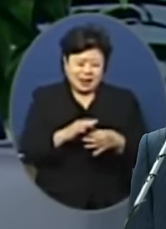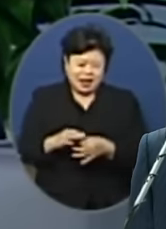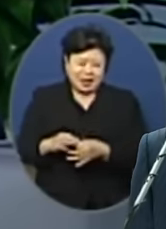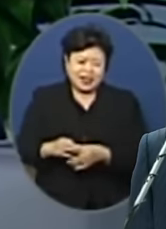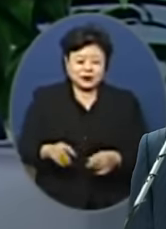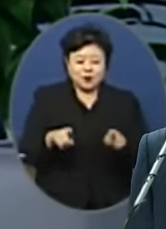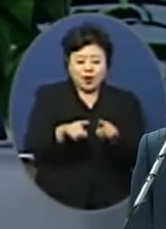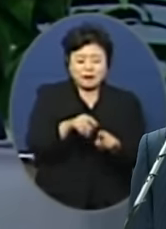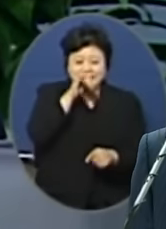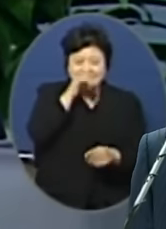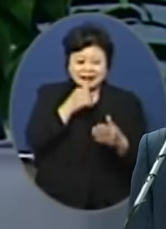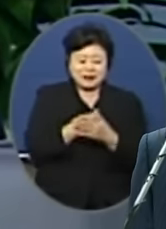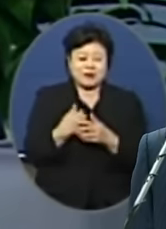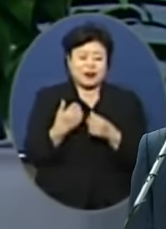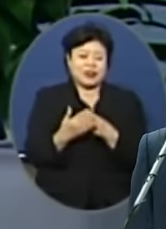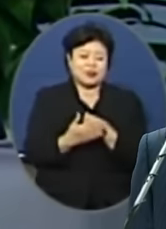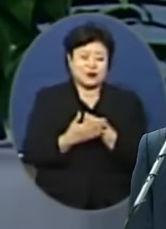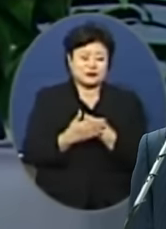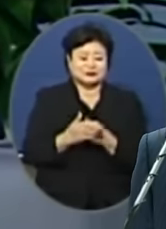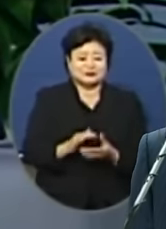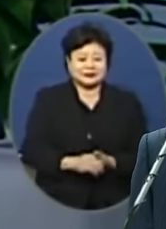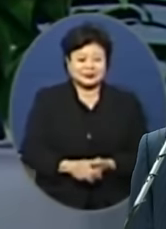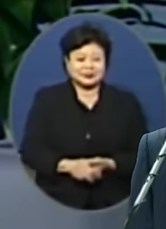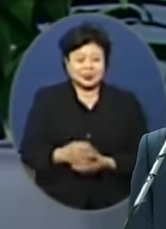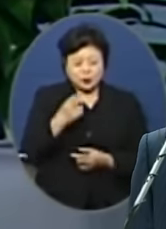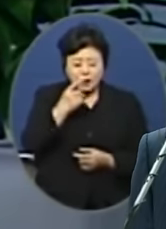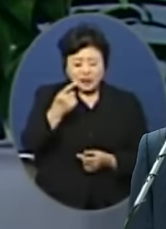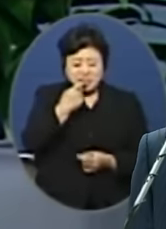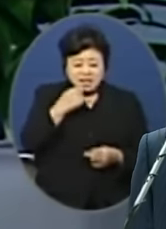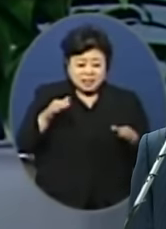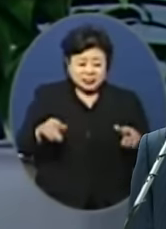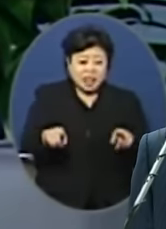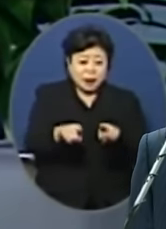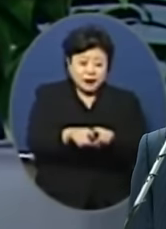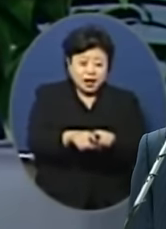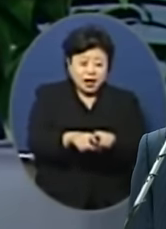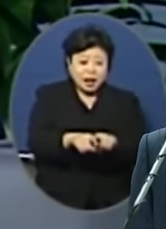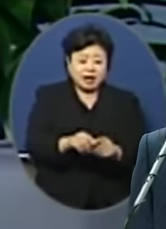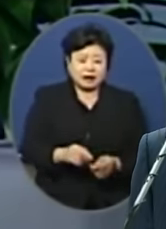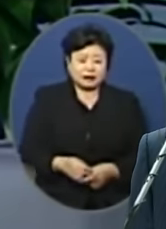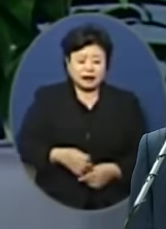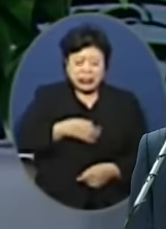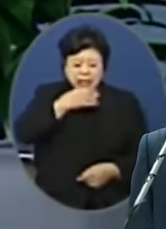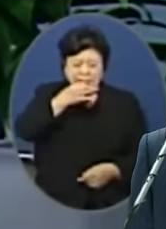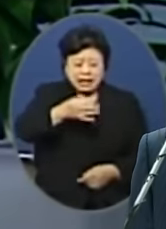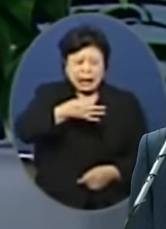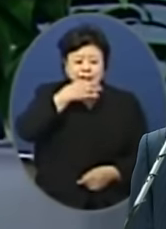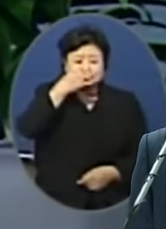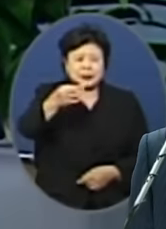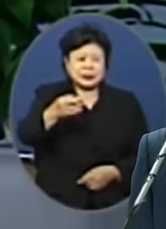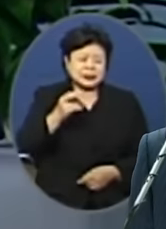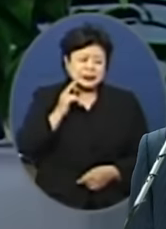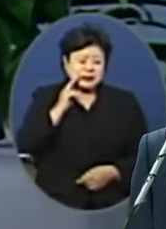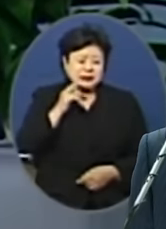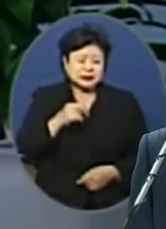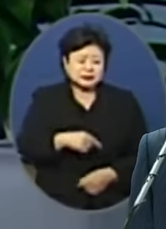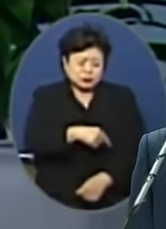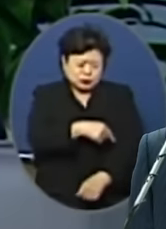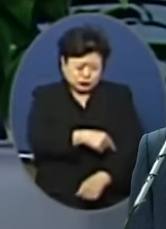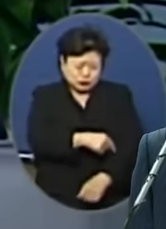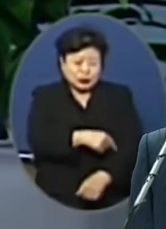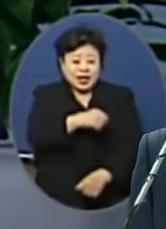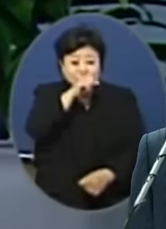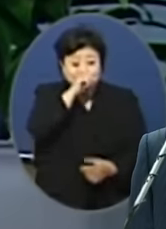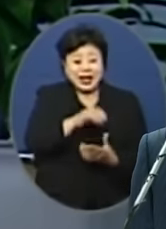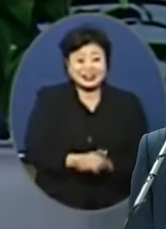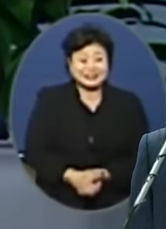여러분과 같이 계신 것입니다. 보호하는 천사만 같이 있는 것이 아니라 요새 독감이 심하니까 주사도 맞아놓는 것이